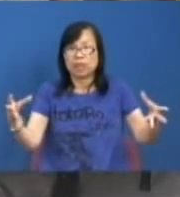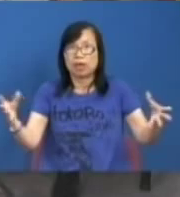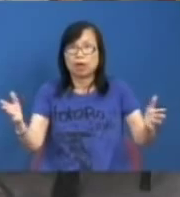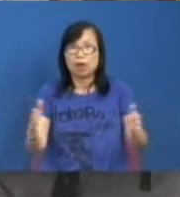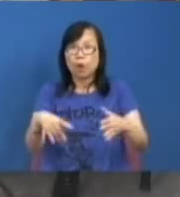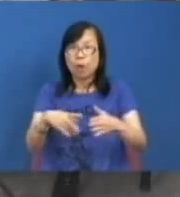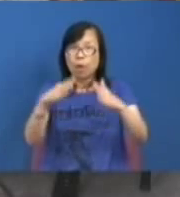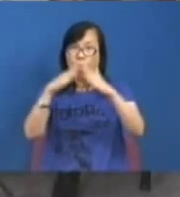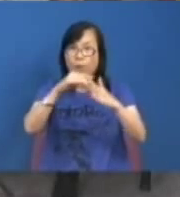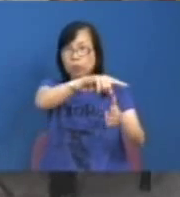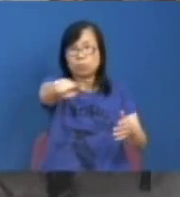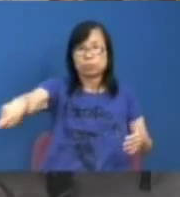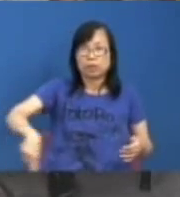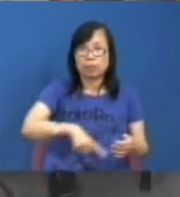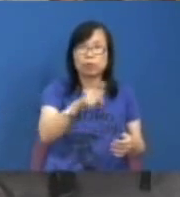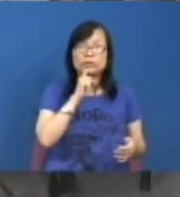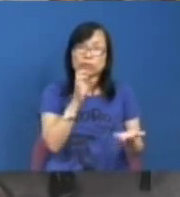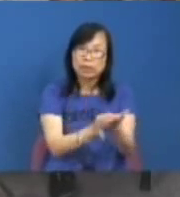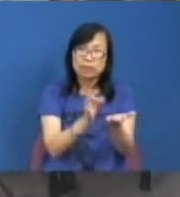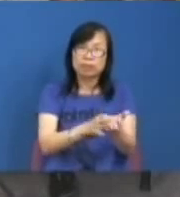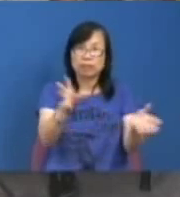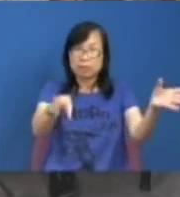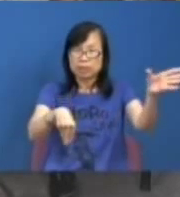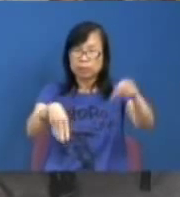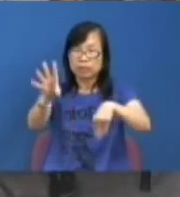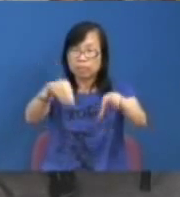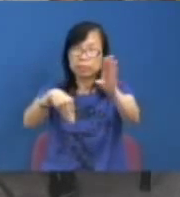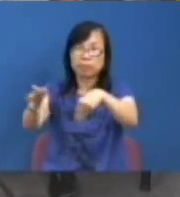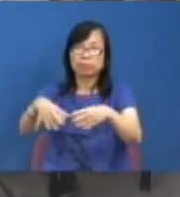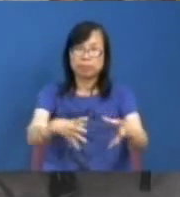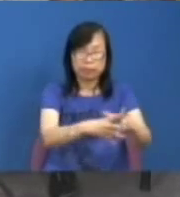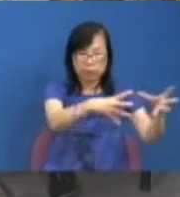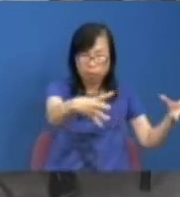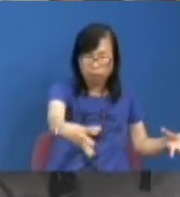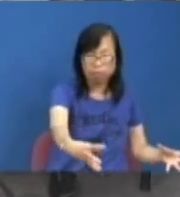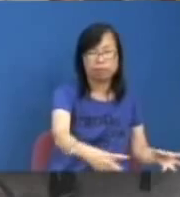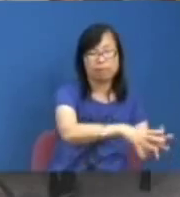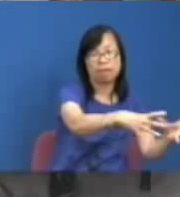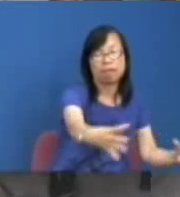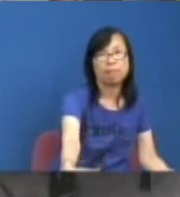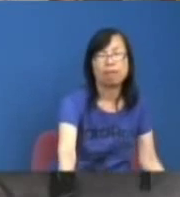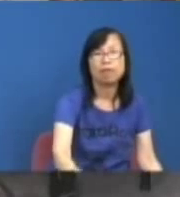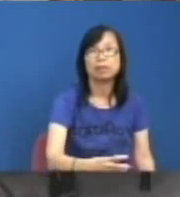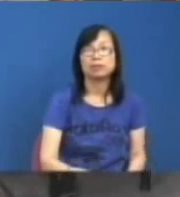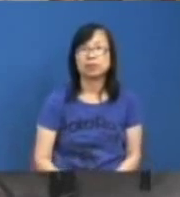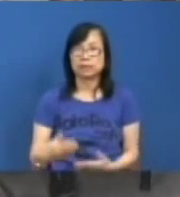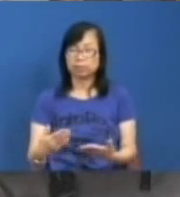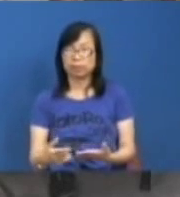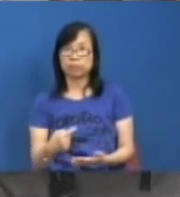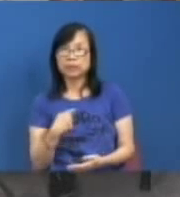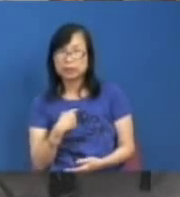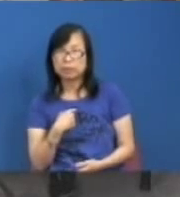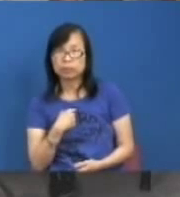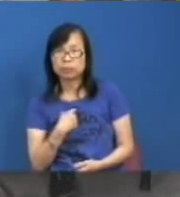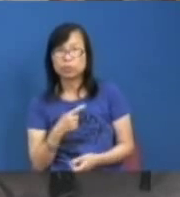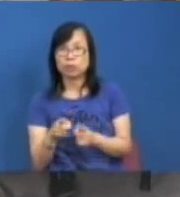苑有沒有這麼多的位置可以收集，可以做一個收集缸呢、這個我覺得是要需